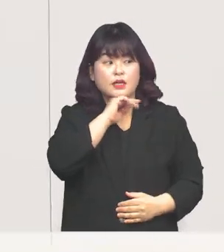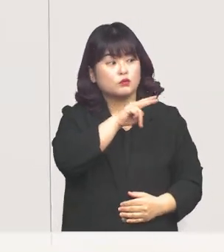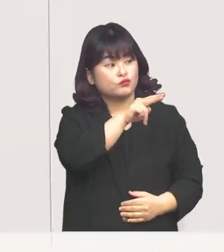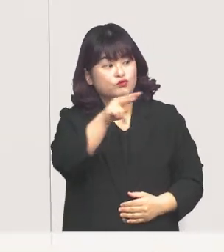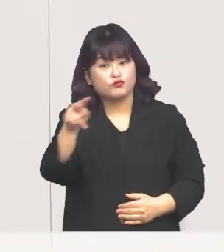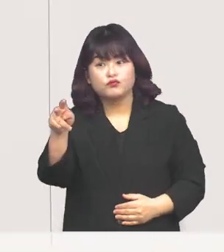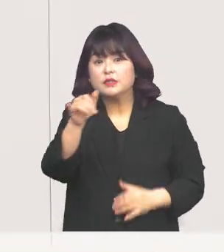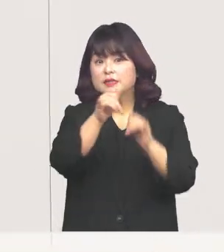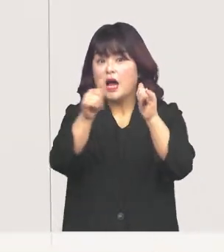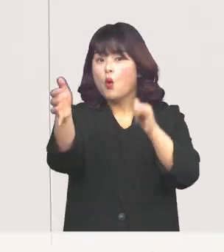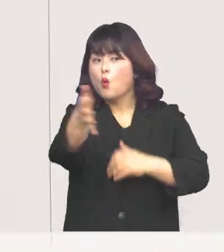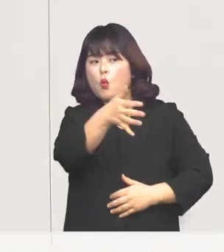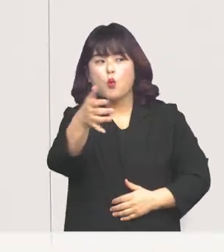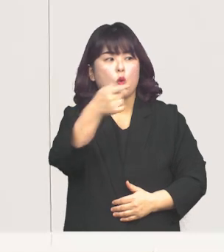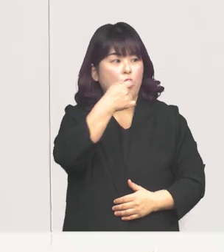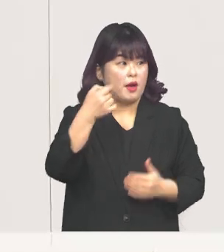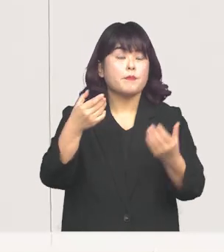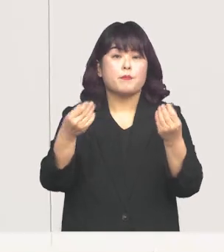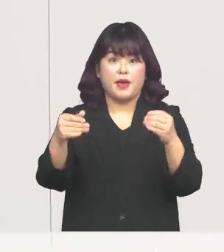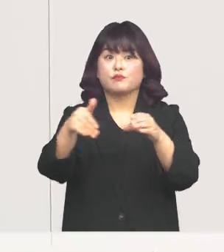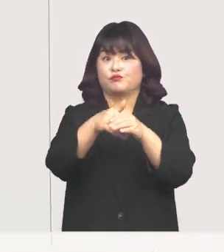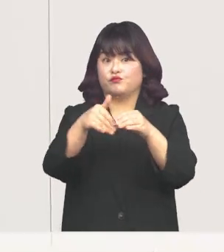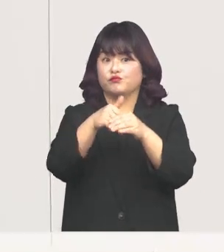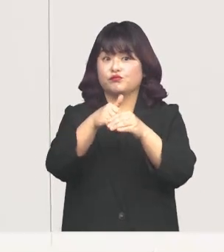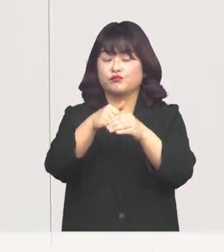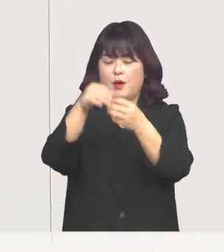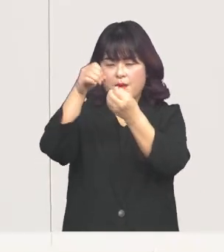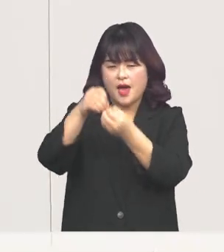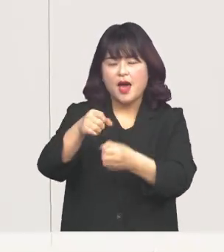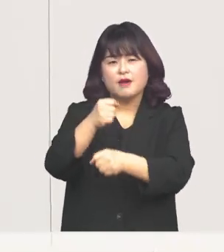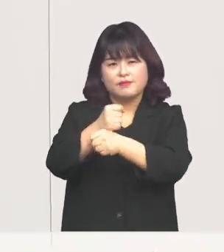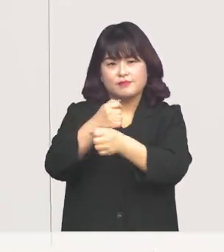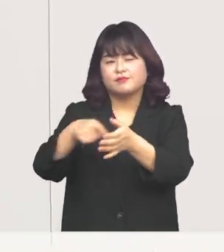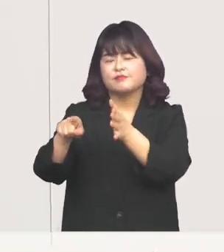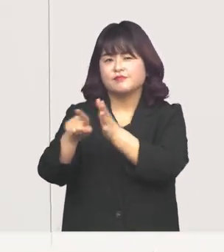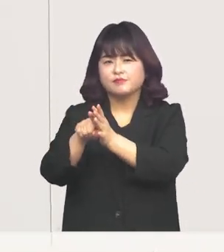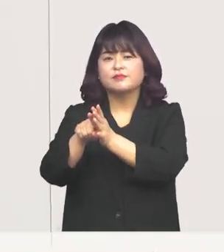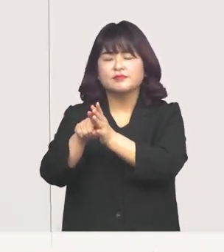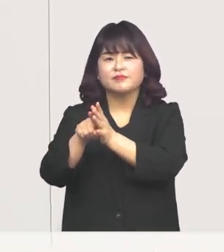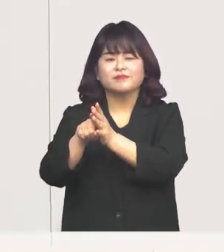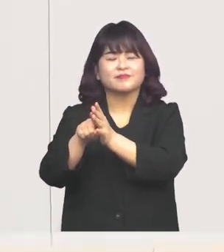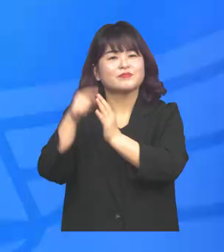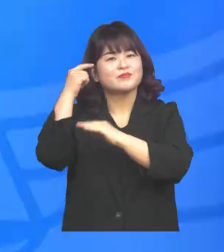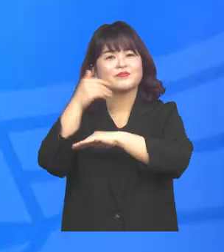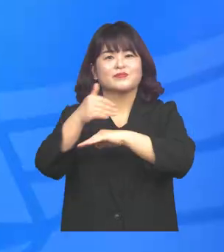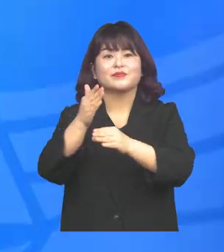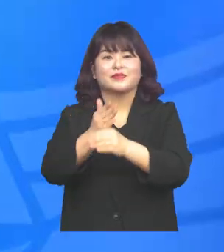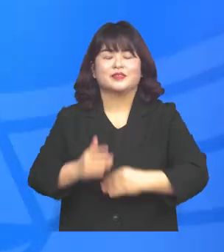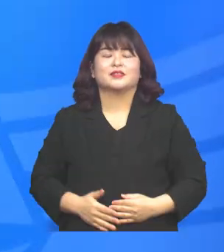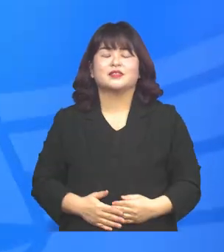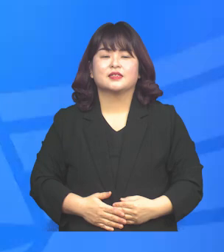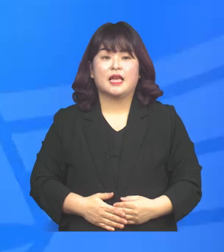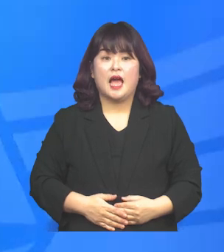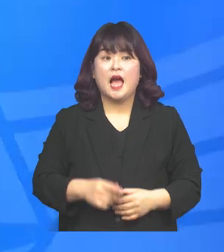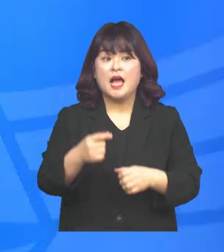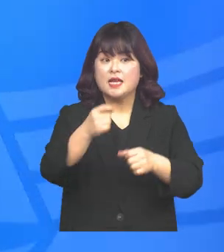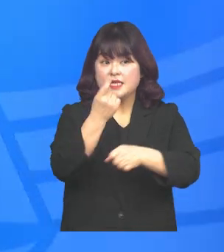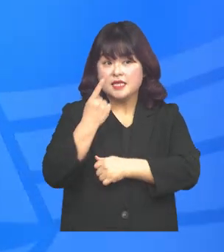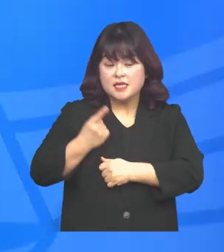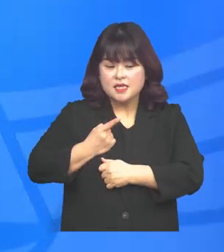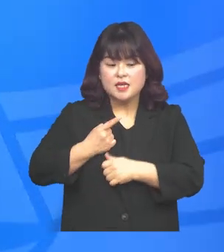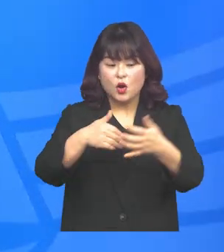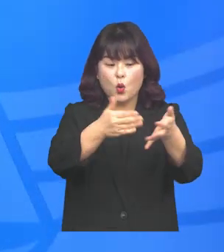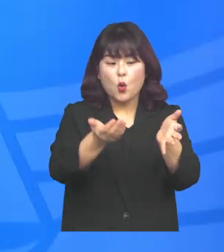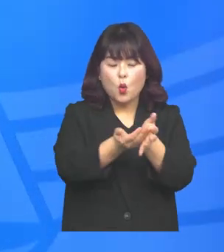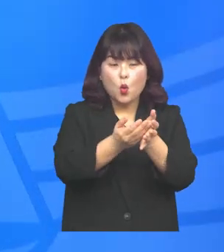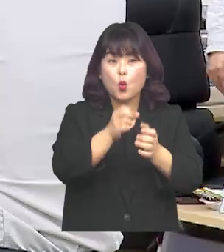해서 보행자가 있나 없나 확인하고 하는 이런 문화를 좀 만들려고 합니다. 지켜용